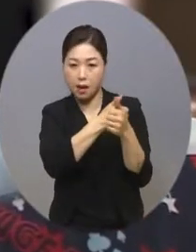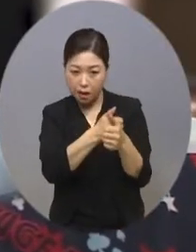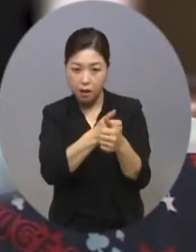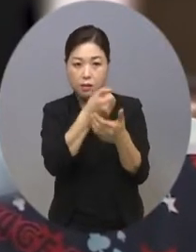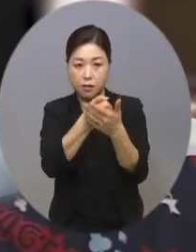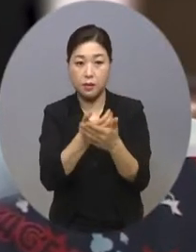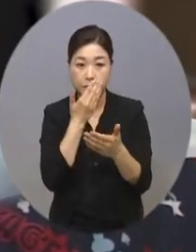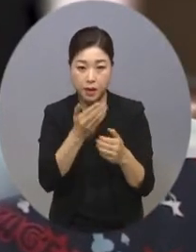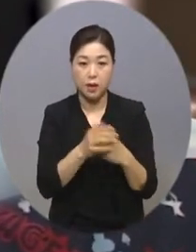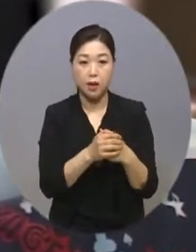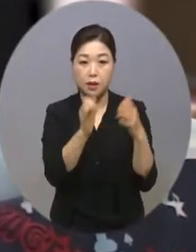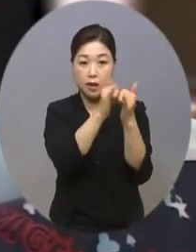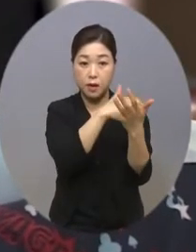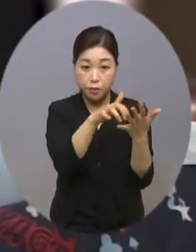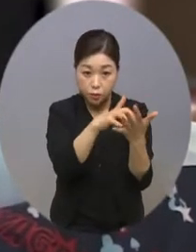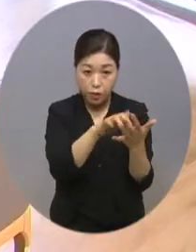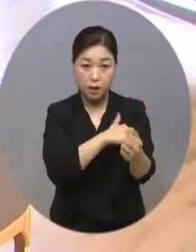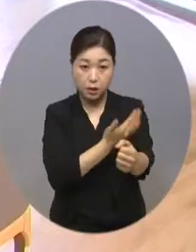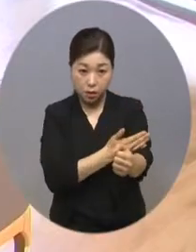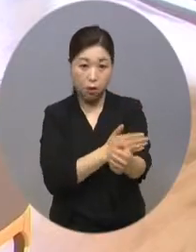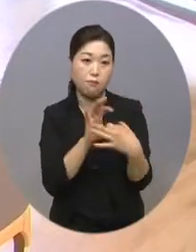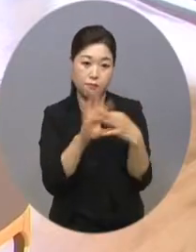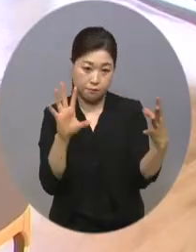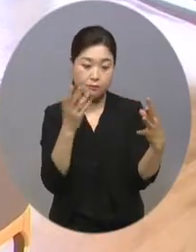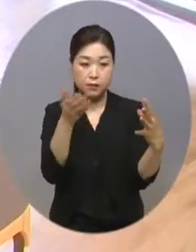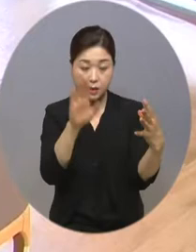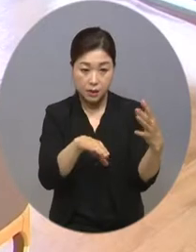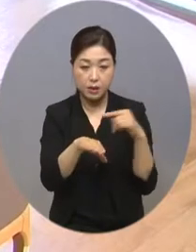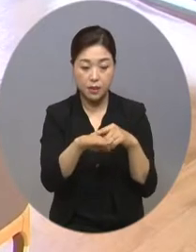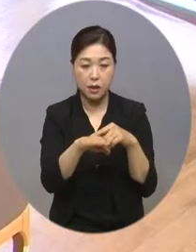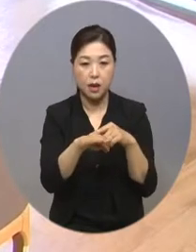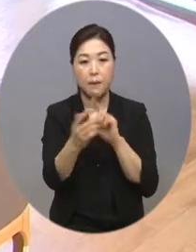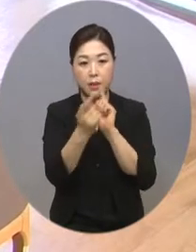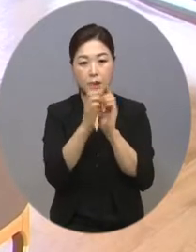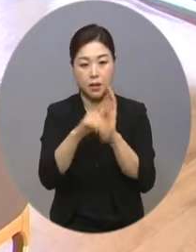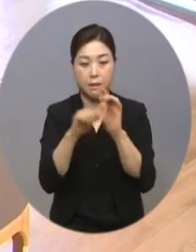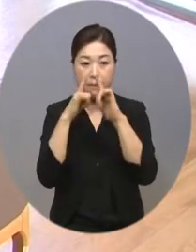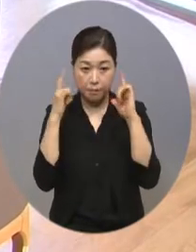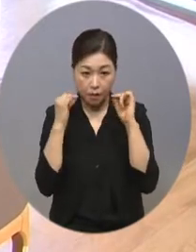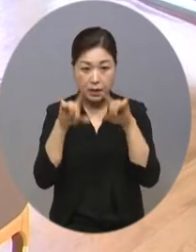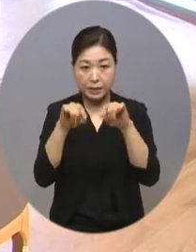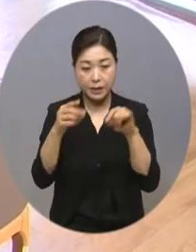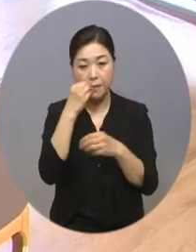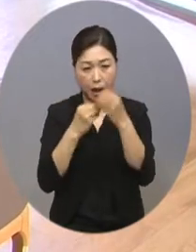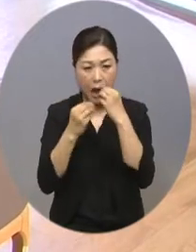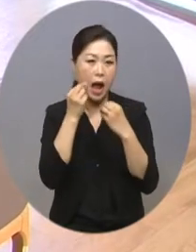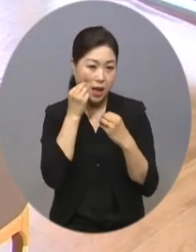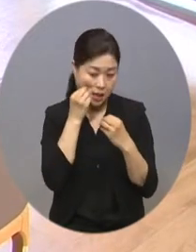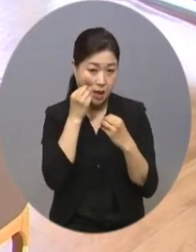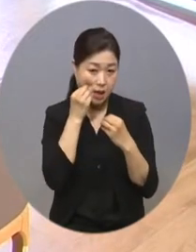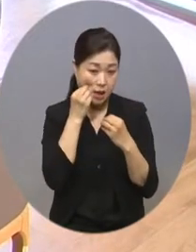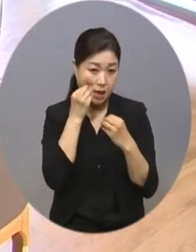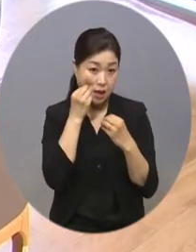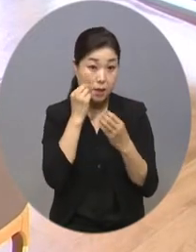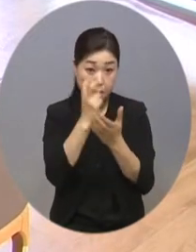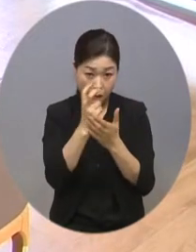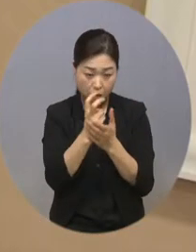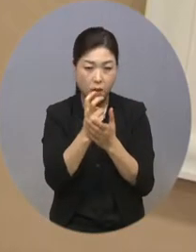자격은 풀지만 면회할 때 마스크 착용과 음식물 섭취 금지 등의 기본 방역수칙은